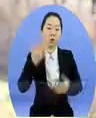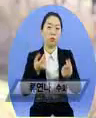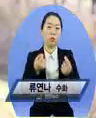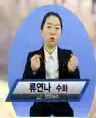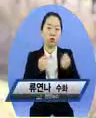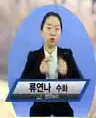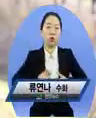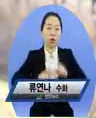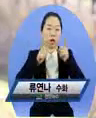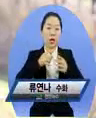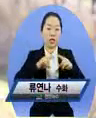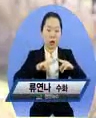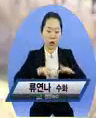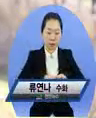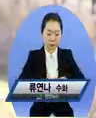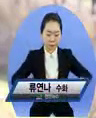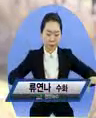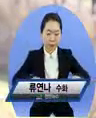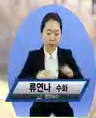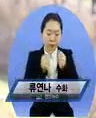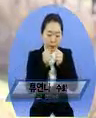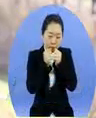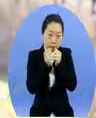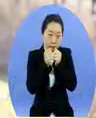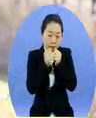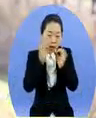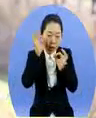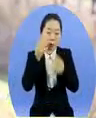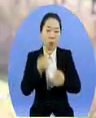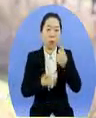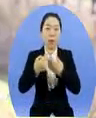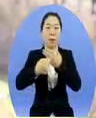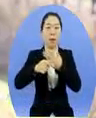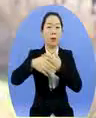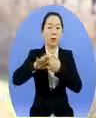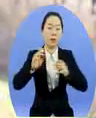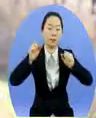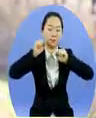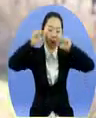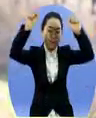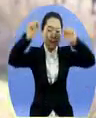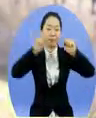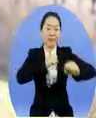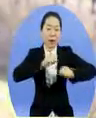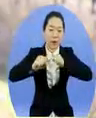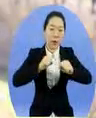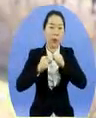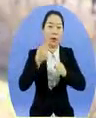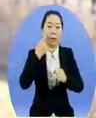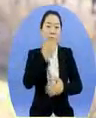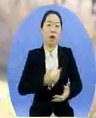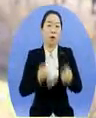요즘처럼 추운 날씨에 전기장판 속에 몸을 꽁꽁 웅크리기보다는 밖으로 나가서 기지개도 펴고 활동적으로 움직이는